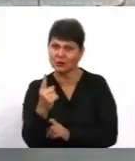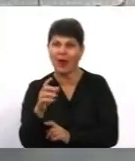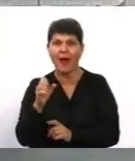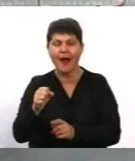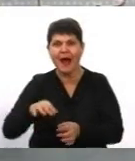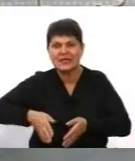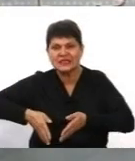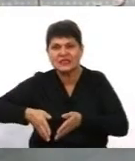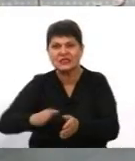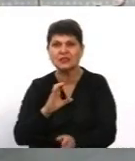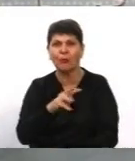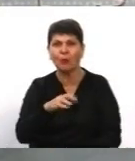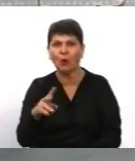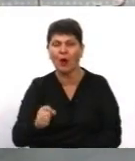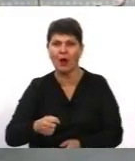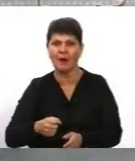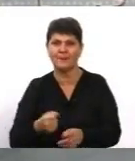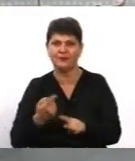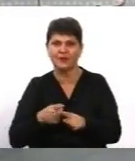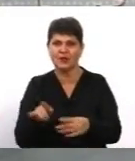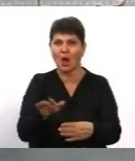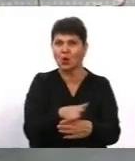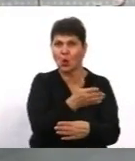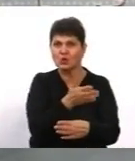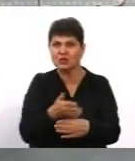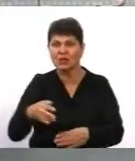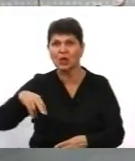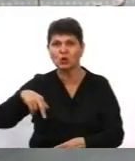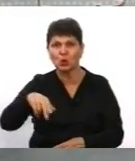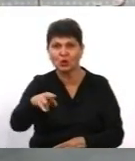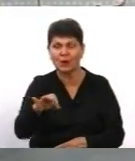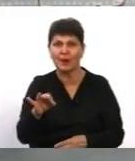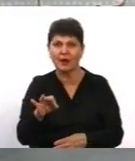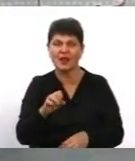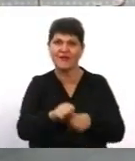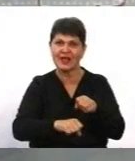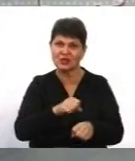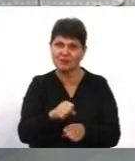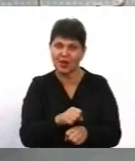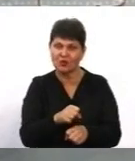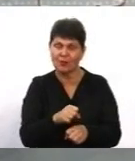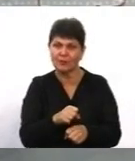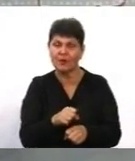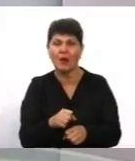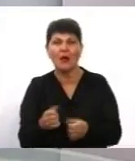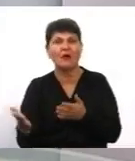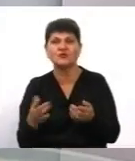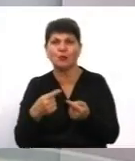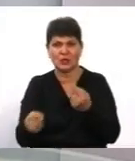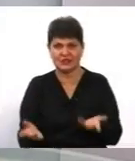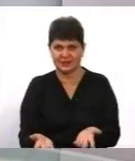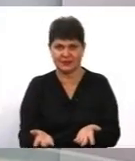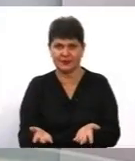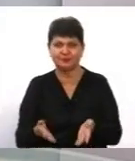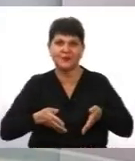з велопішохідних смуг. Це розділ тротуару між велосипедистами і пішоходами. Скажіть, в чому різниця між велосипедними смугами? Так, ну,